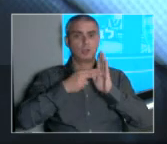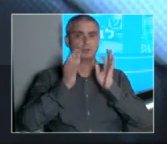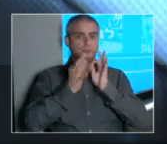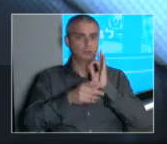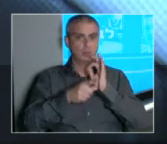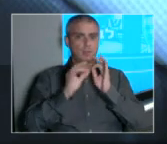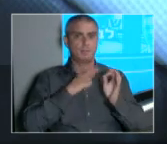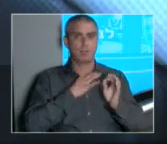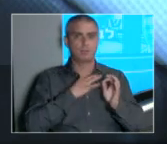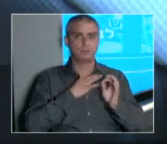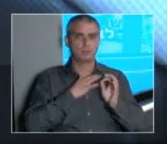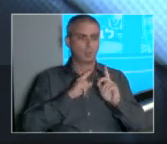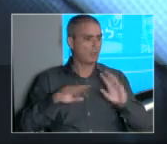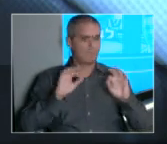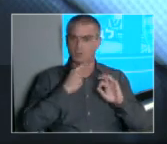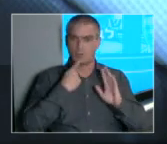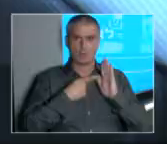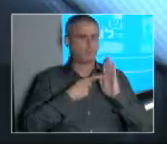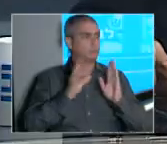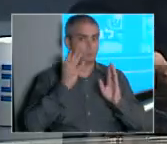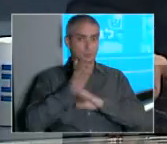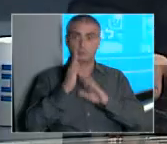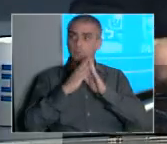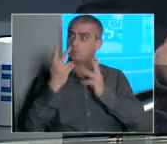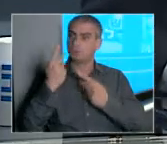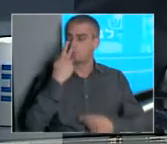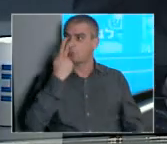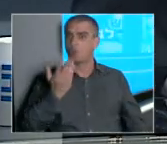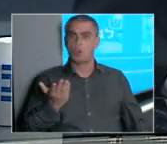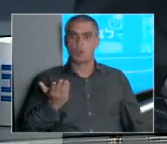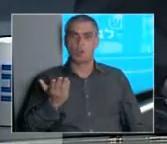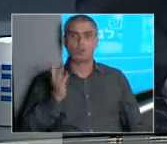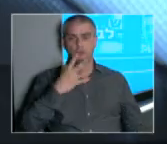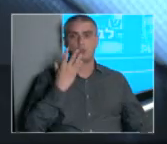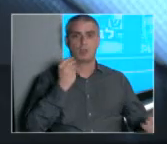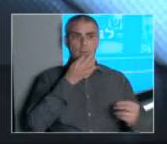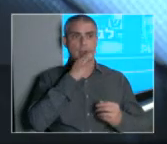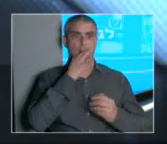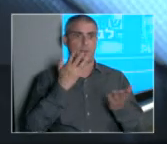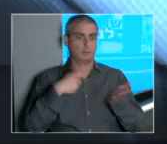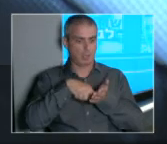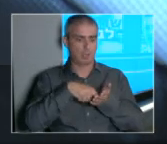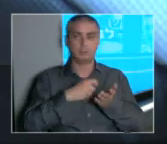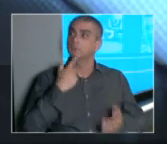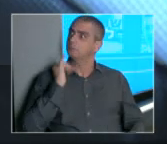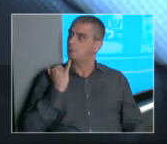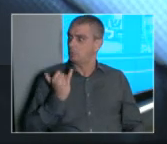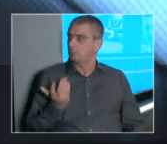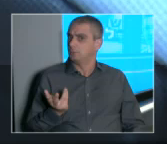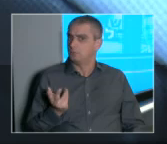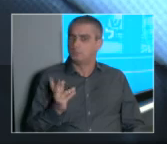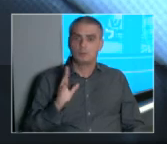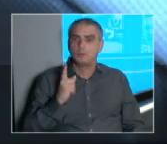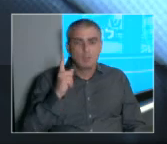מסוימת לבריאות? אף אחד לא... אבל מי שנכנס למסדרונות של בתי החולים, הוא רואה שיש הרבה מה לשפר. אמת,